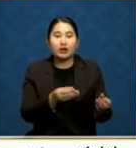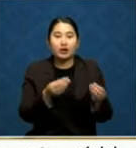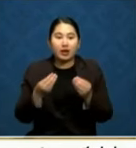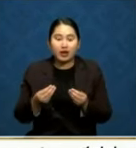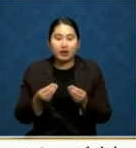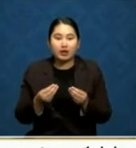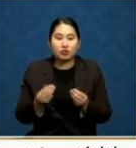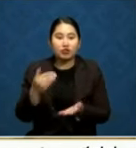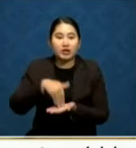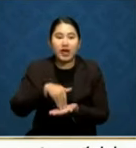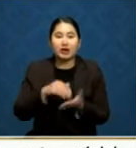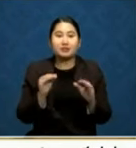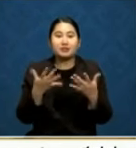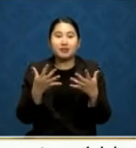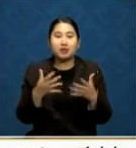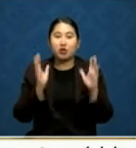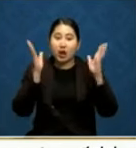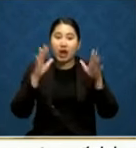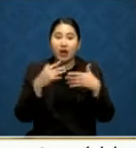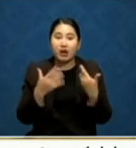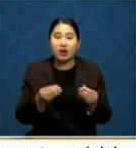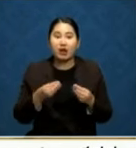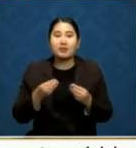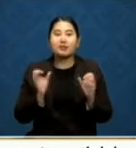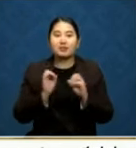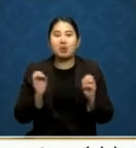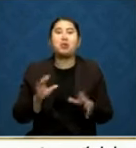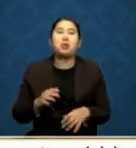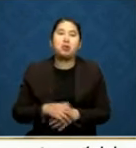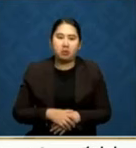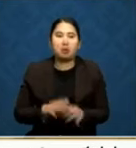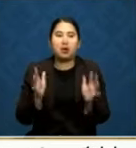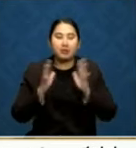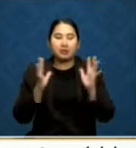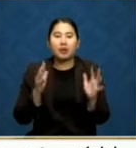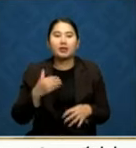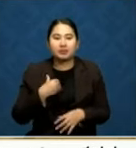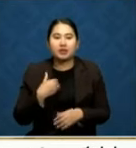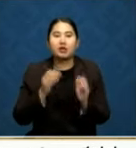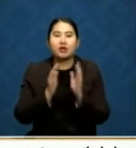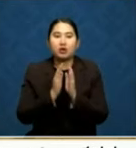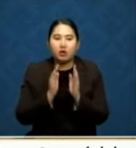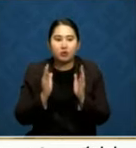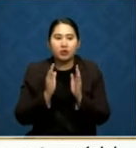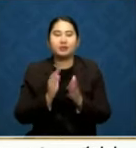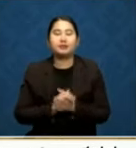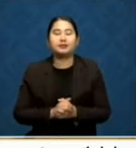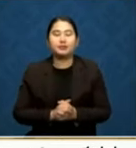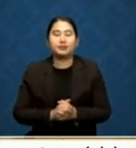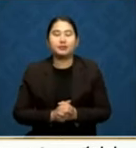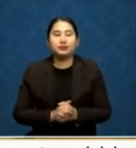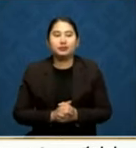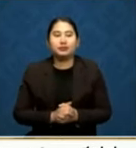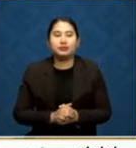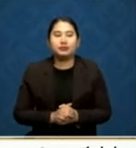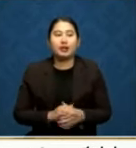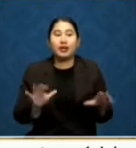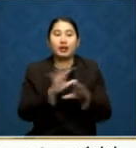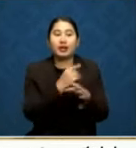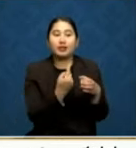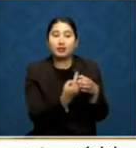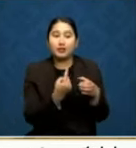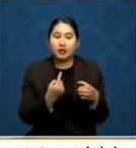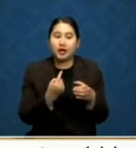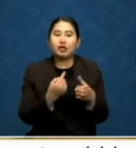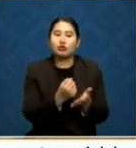าร่วนกางตามทไดขอยาจัสน แลโฆษณาไว้ข้ลเรีนนก็เยอะมากนะครัก็ขอบคุณทางสภากบิโภคที่เป็ตแทนผู้